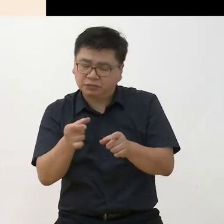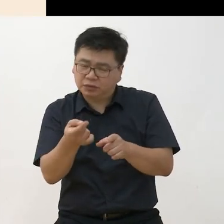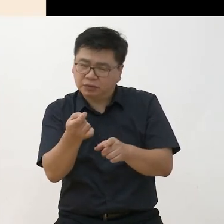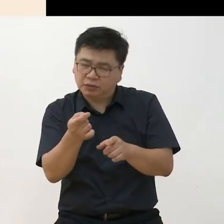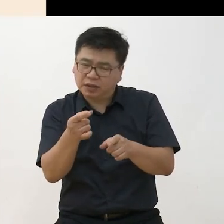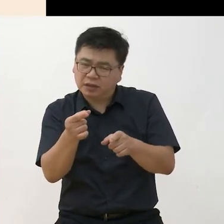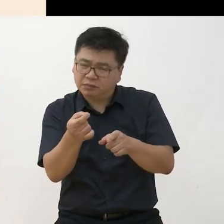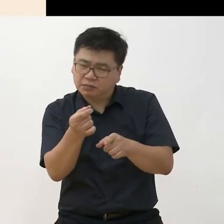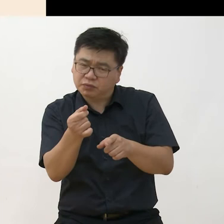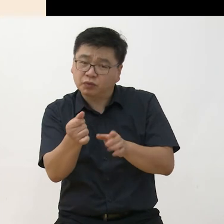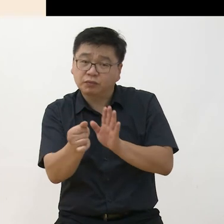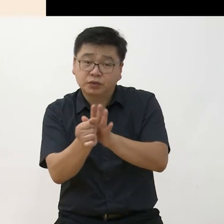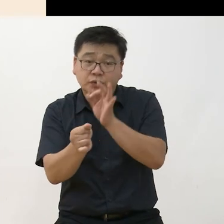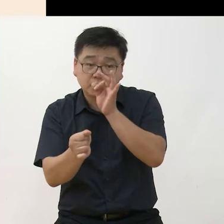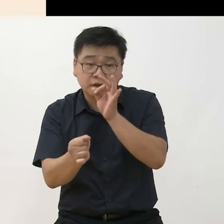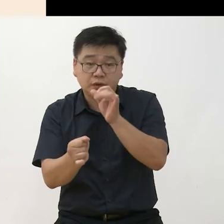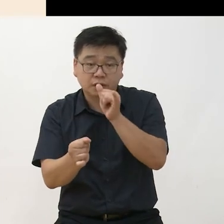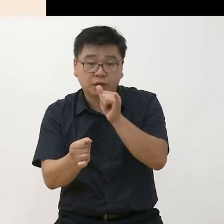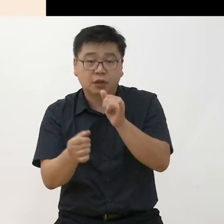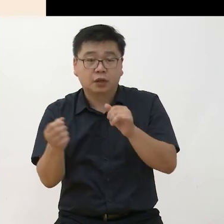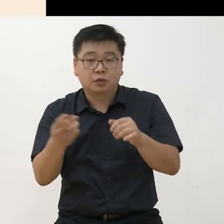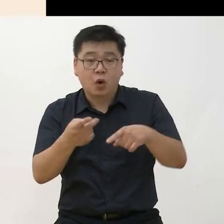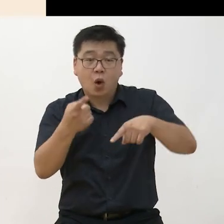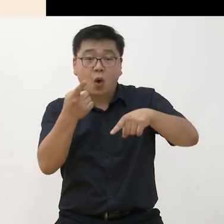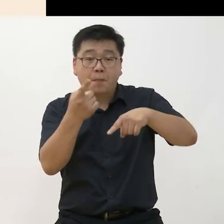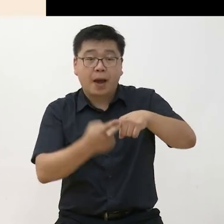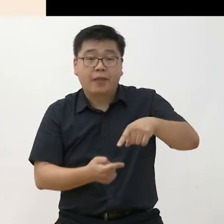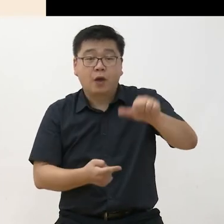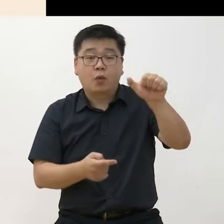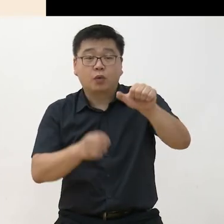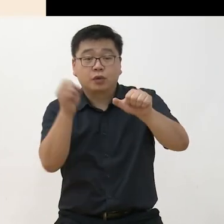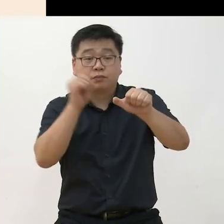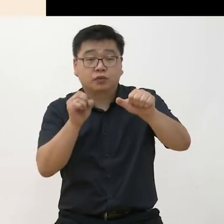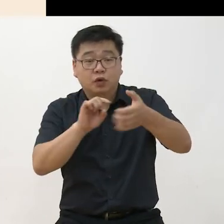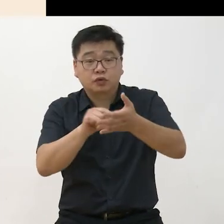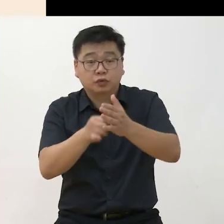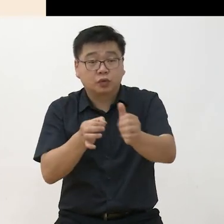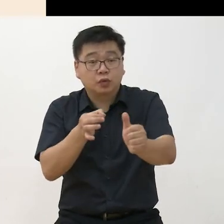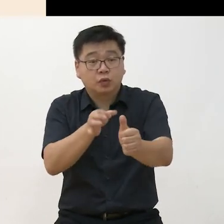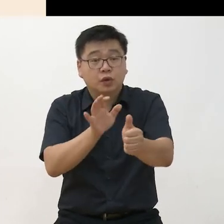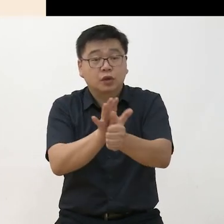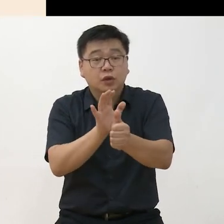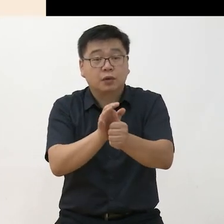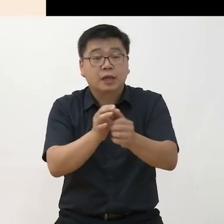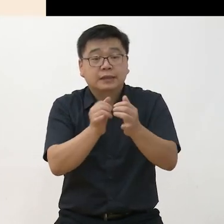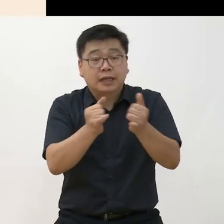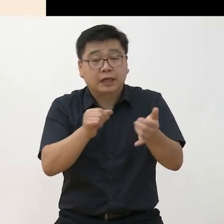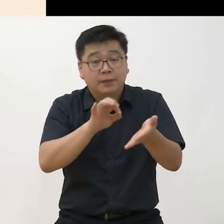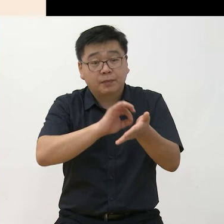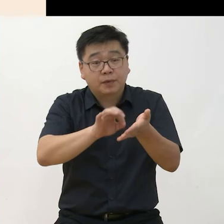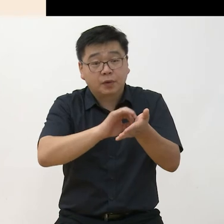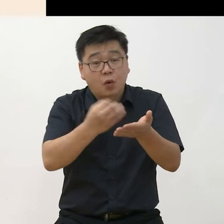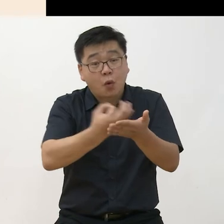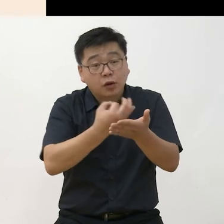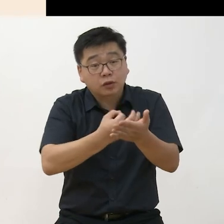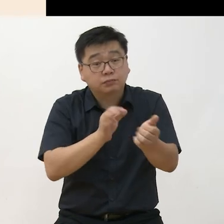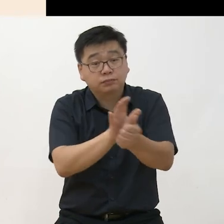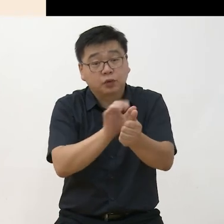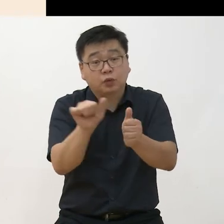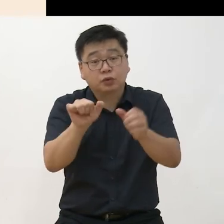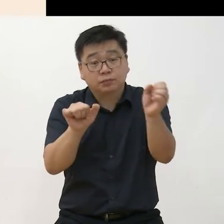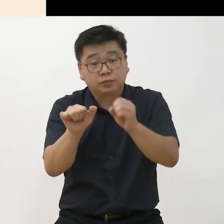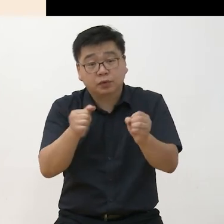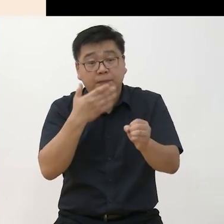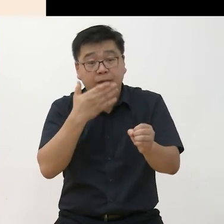공간 임차료를 지원 금액의 50%까지 예산 편성이 가능하도록 그렇게 2021년도에는 좀